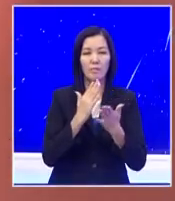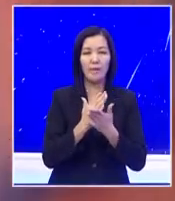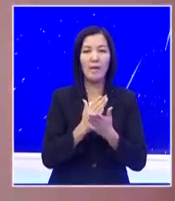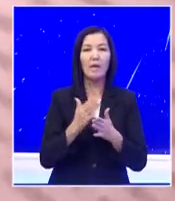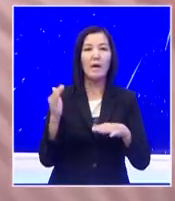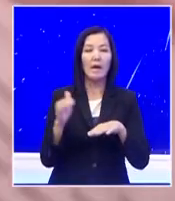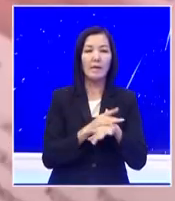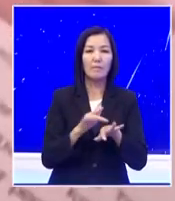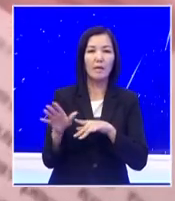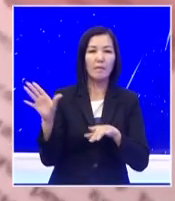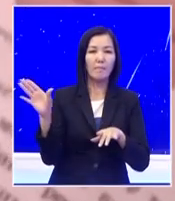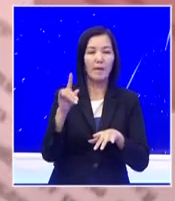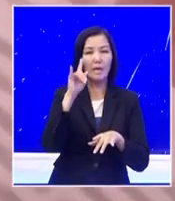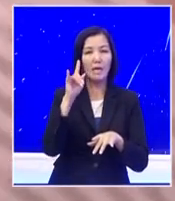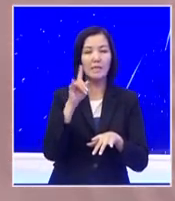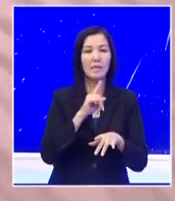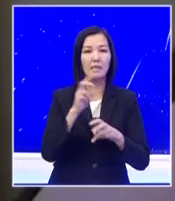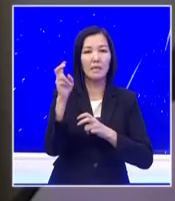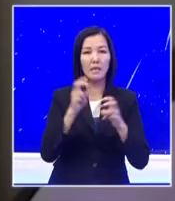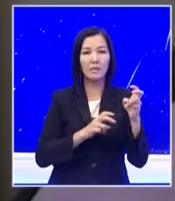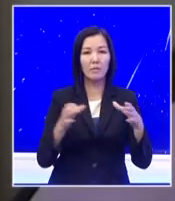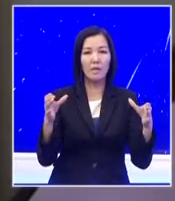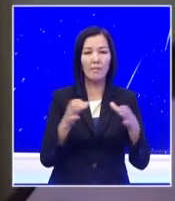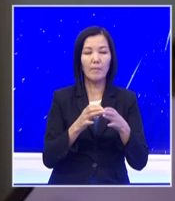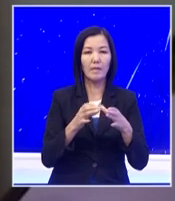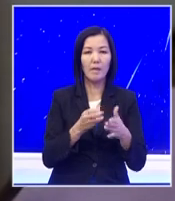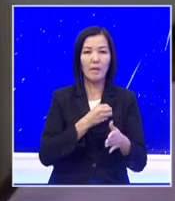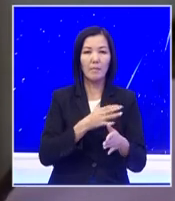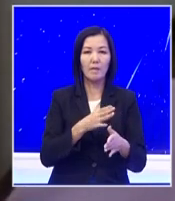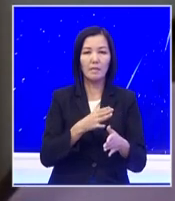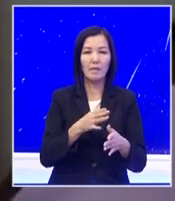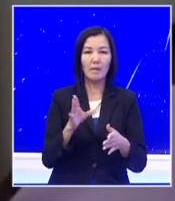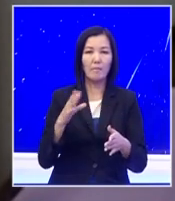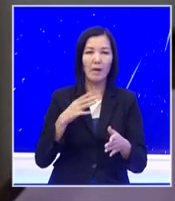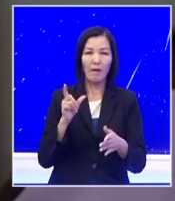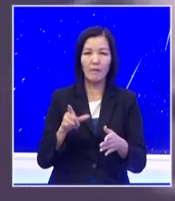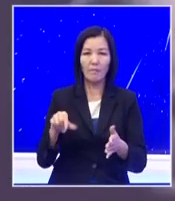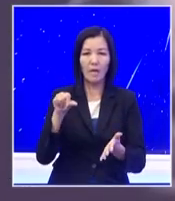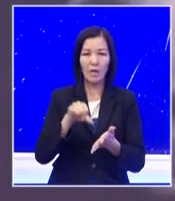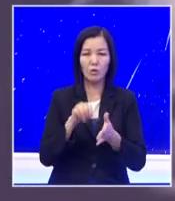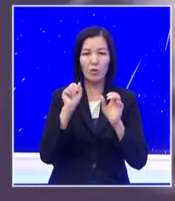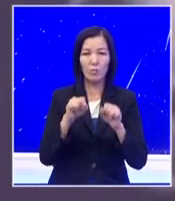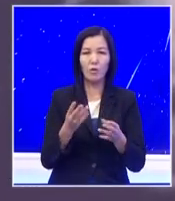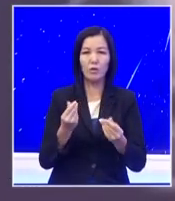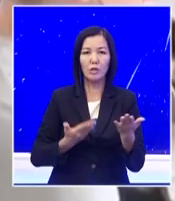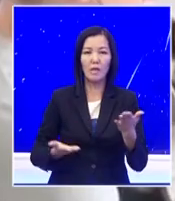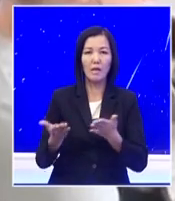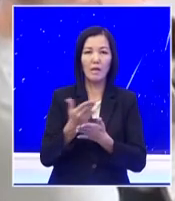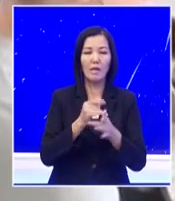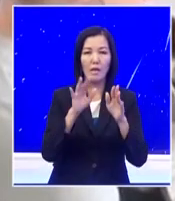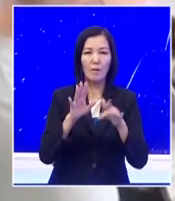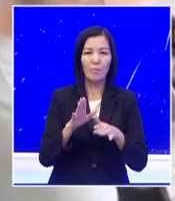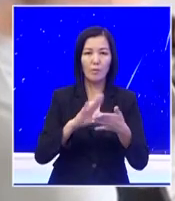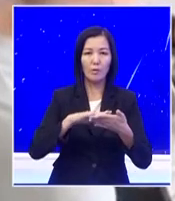акциясына барлық қазақстандық отандық кәсіпорындар мен компаниялар меценаттар қатыса алады. Жиналған қаражат компьютерлік техника,